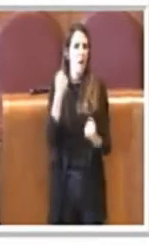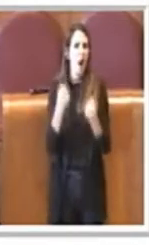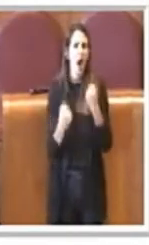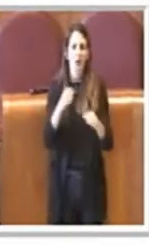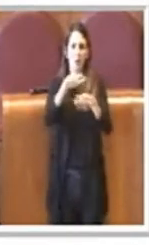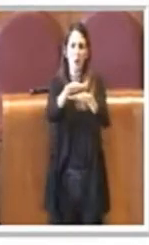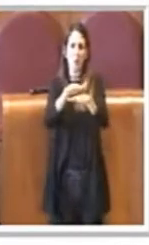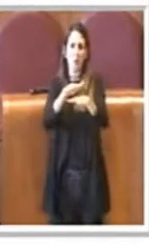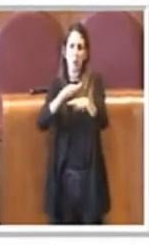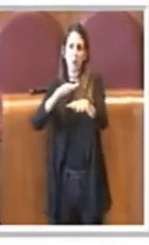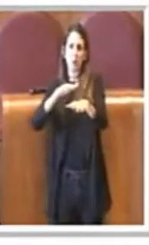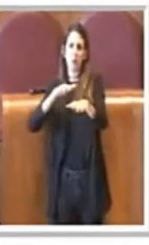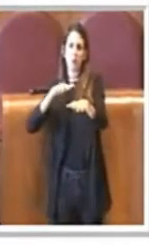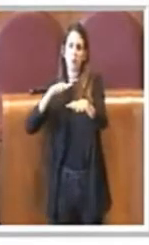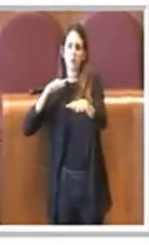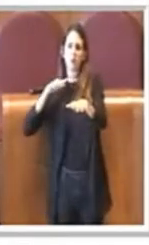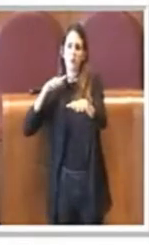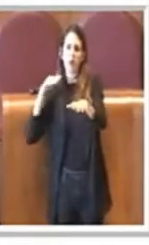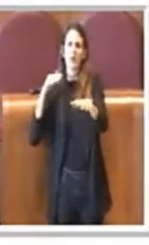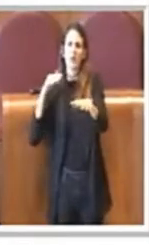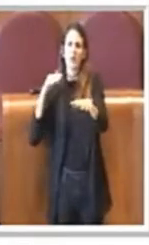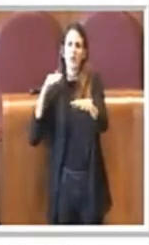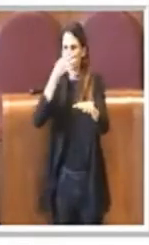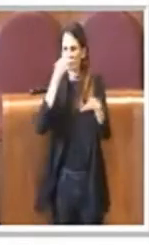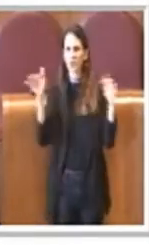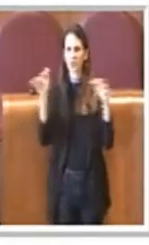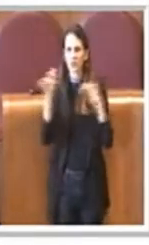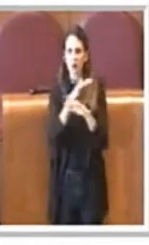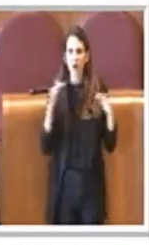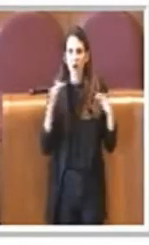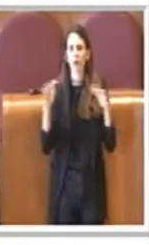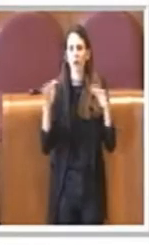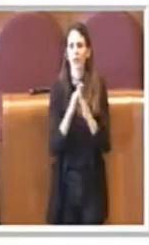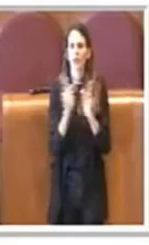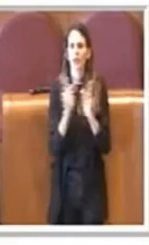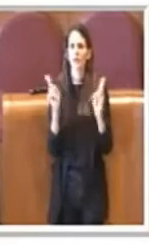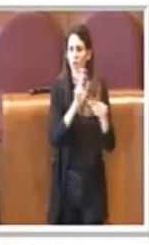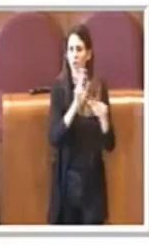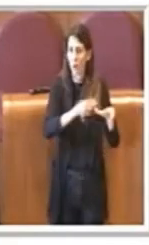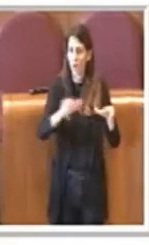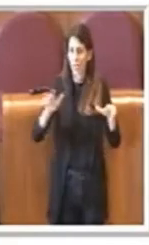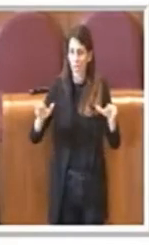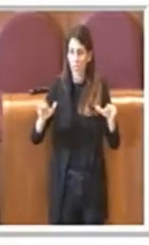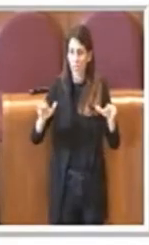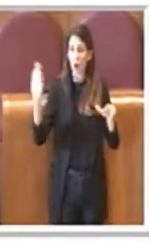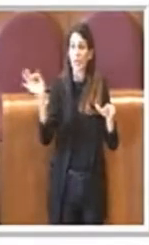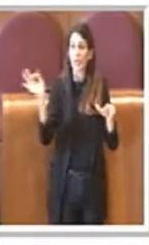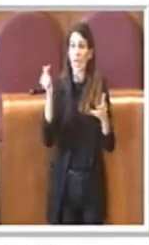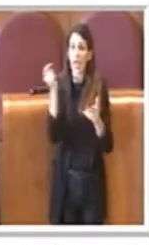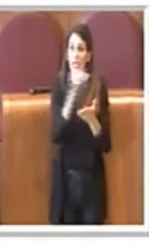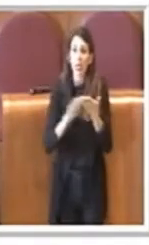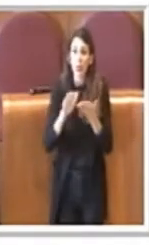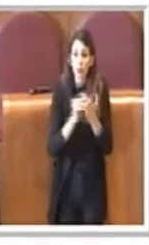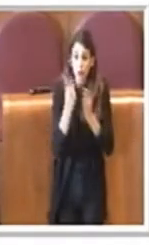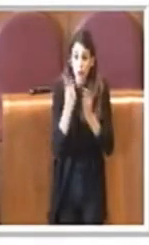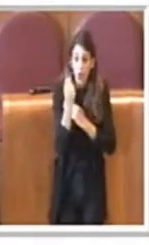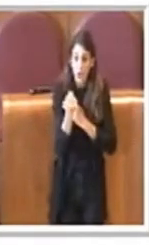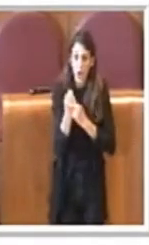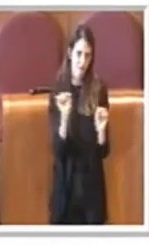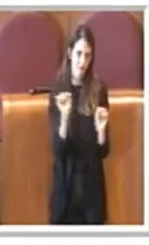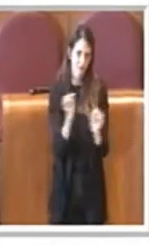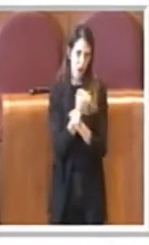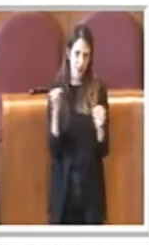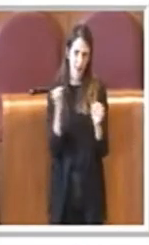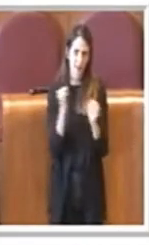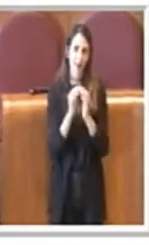vie centrali della nostra città per cercare un parcheggio che difficilmente troveranno. In realtà una risposta a questo già c'è